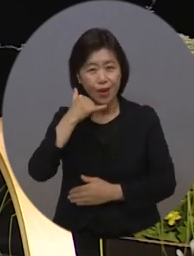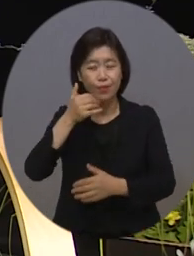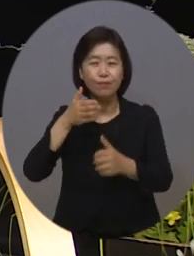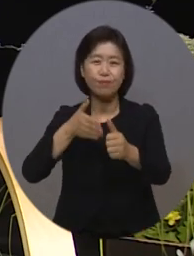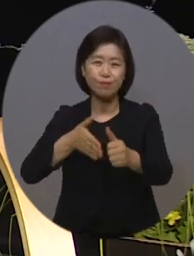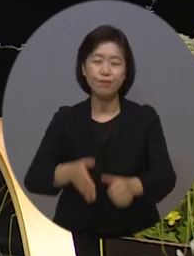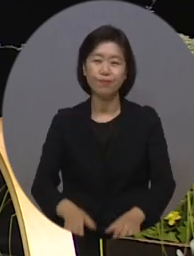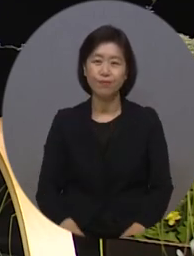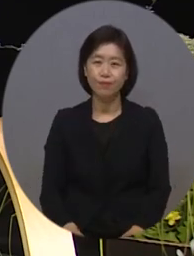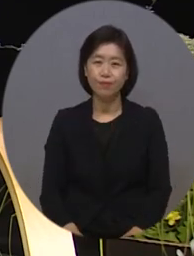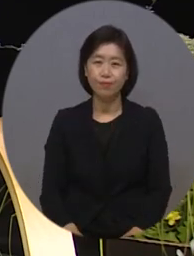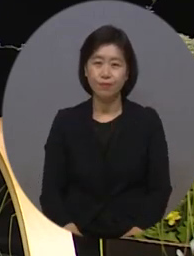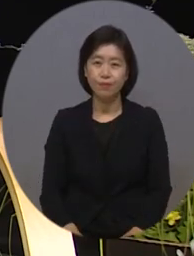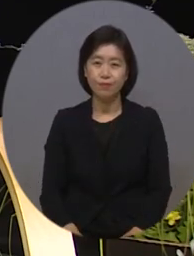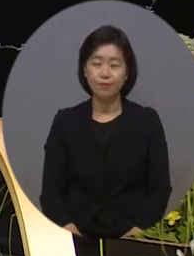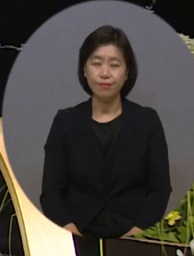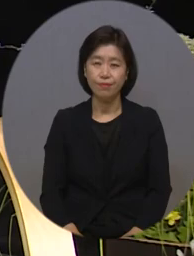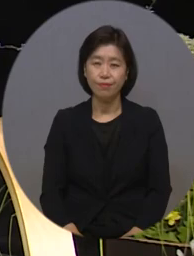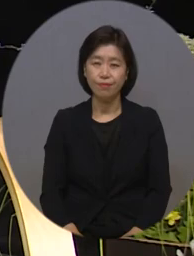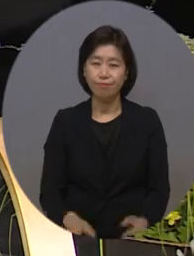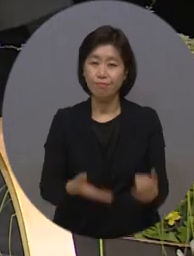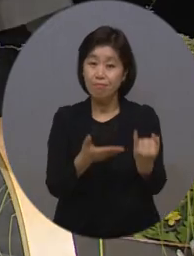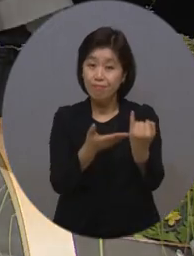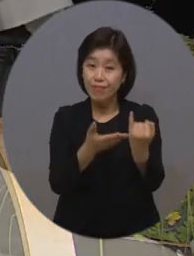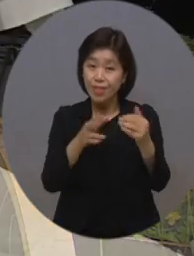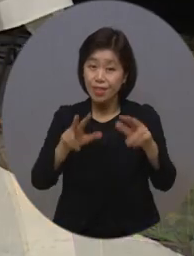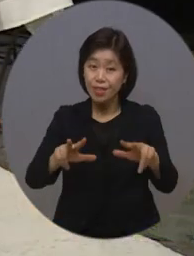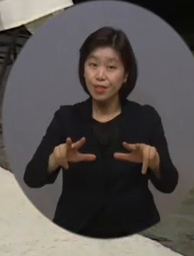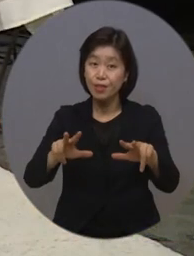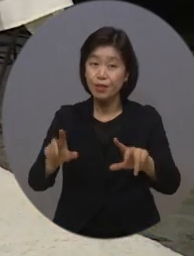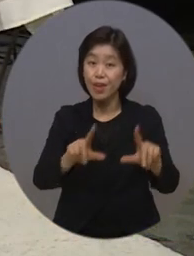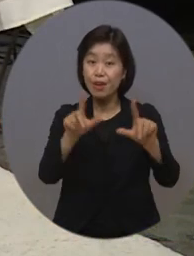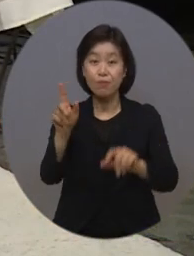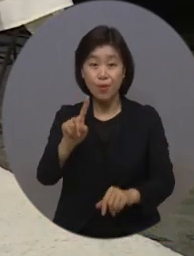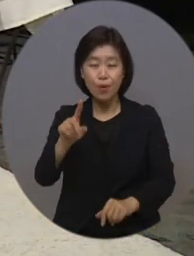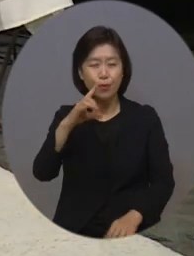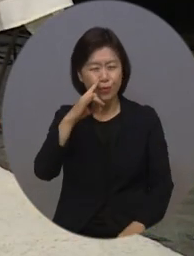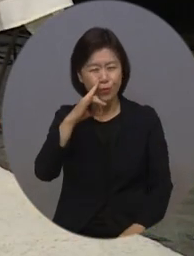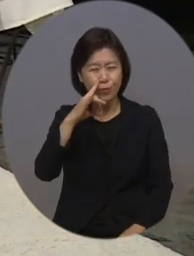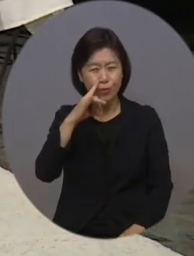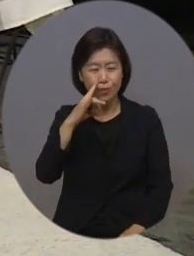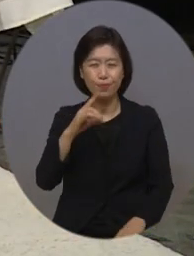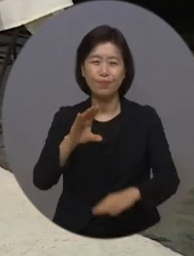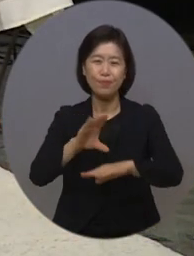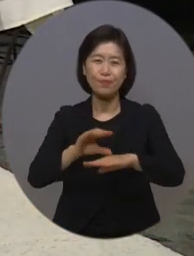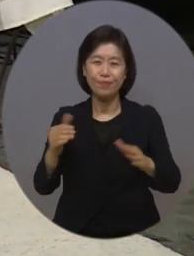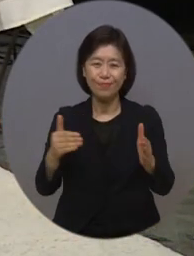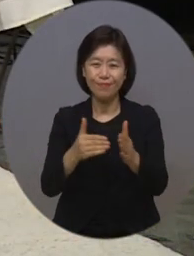웅녀의 현재가 궁금합니다. 차주일과 동행 시간이었습니다.